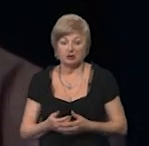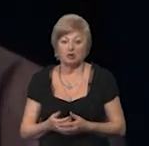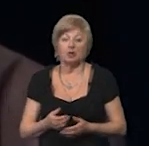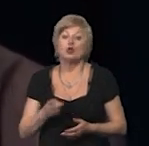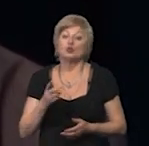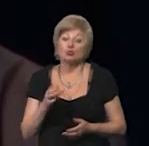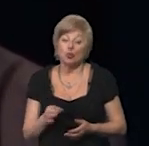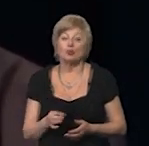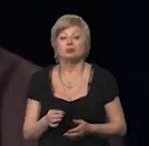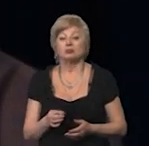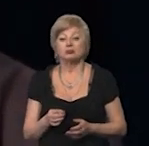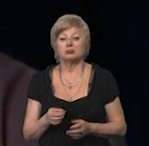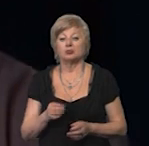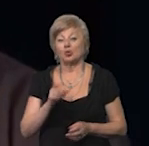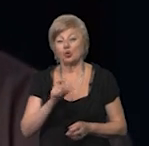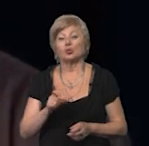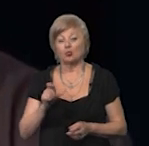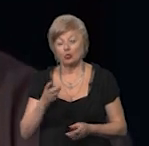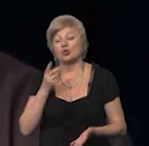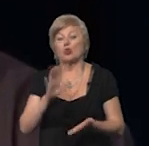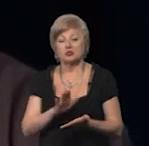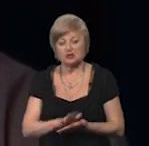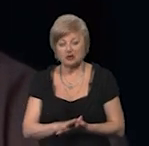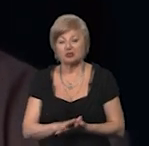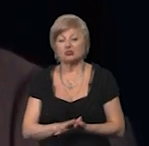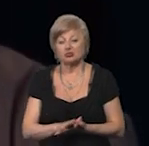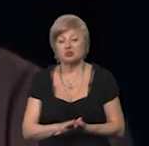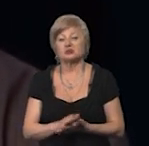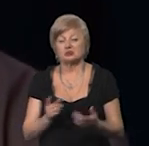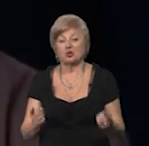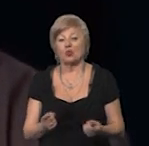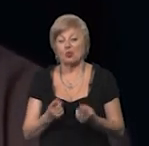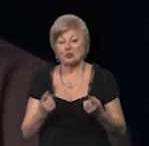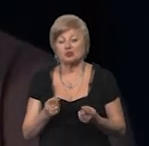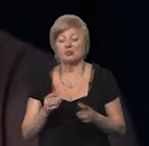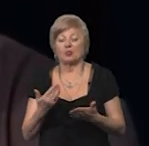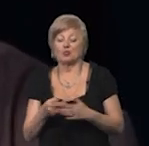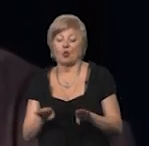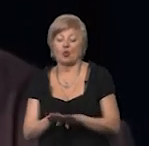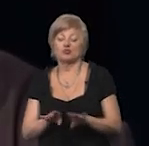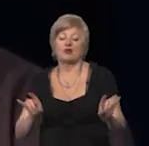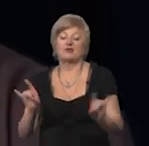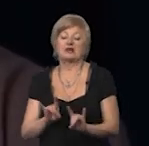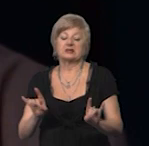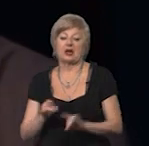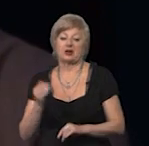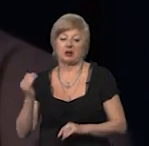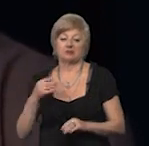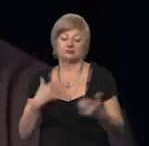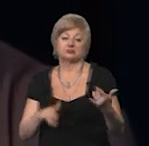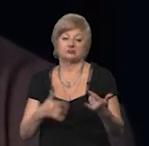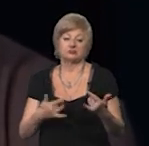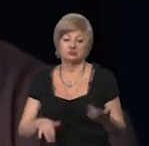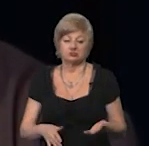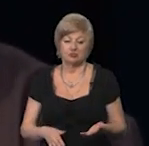Але вони так і залишаються все життя, грають, наприклад, в ресторані, грають класні речі. Я не кажу, що